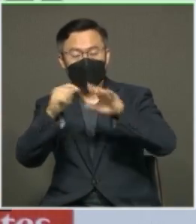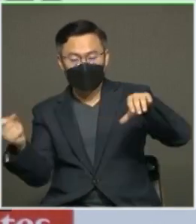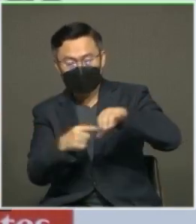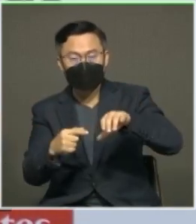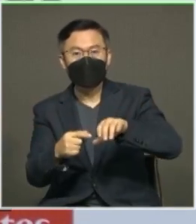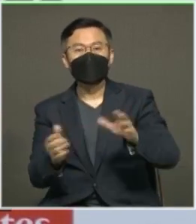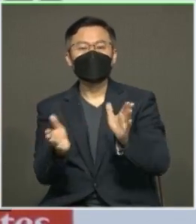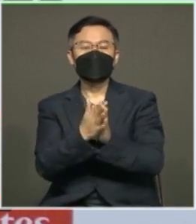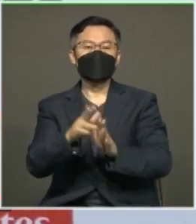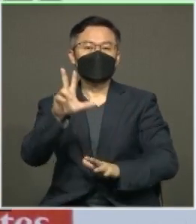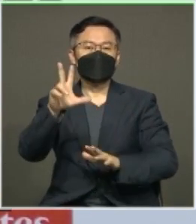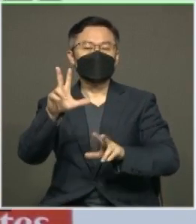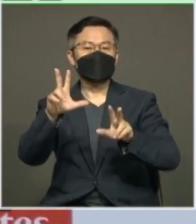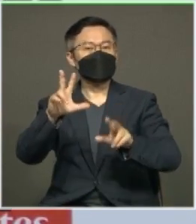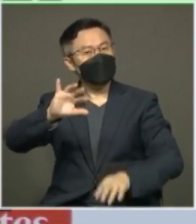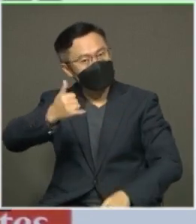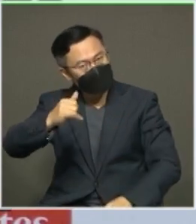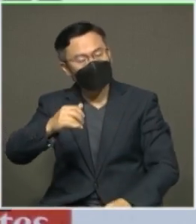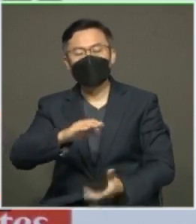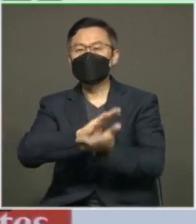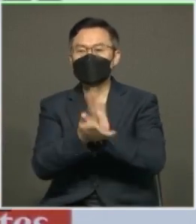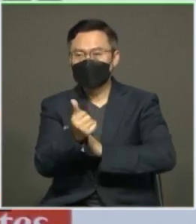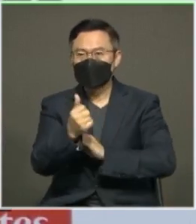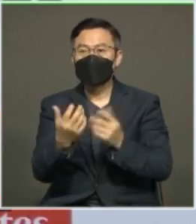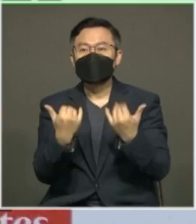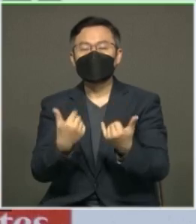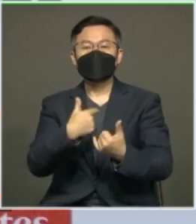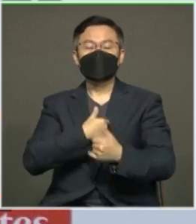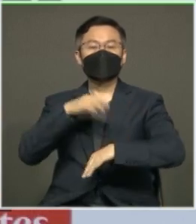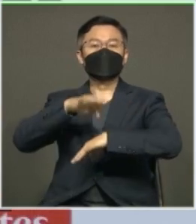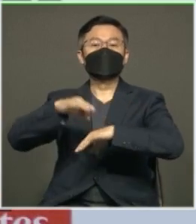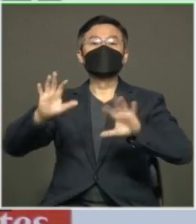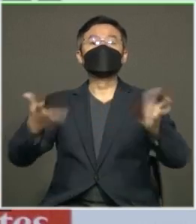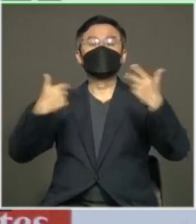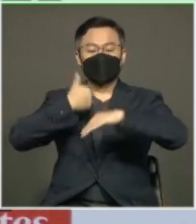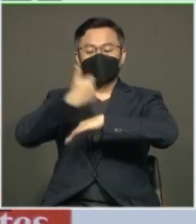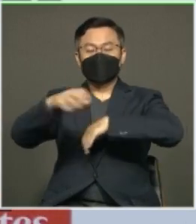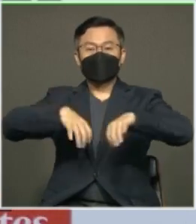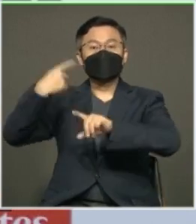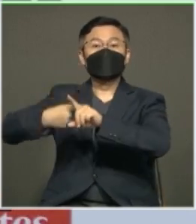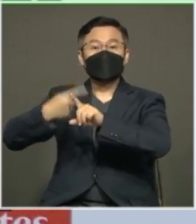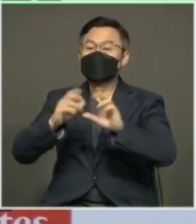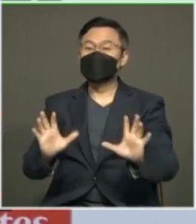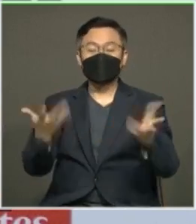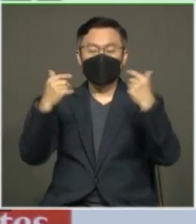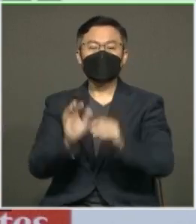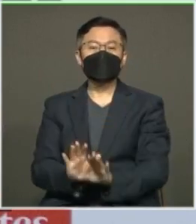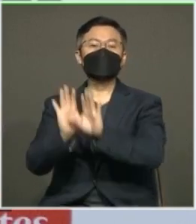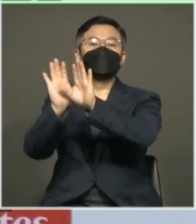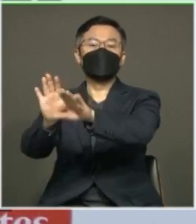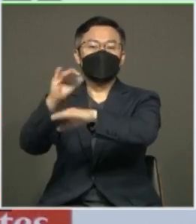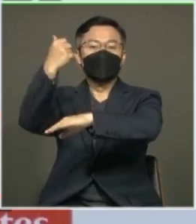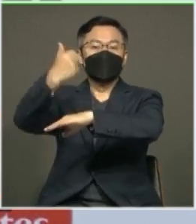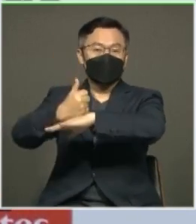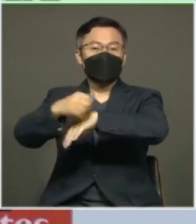จัดการทีมคนต่อไปก็อยากจะบอกเขาว่าเขามีงานต้องสะสางมากมายและเราทราบเรื่องนั้นกันก่อนแข่งขัน